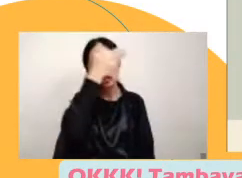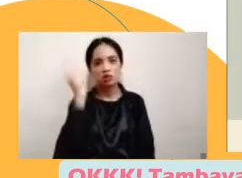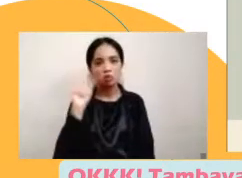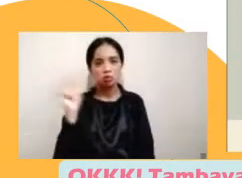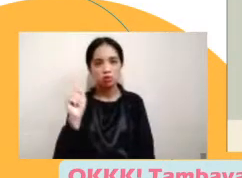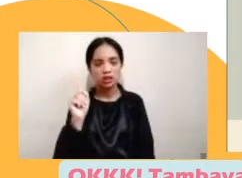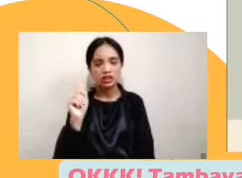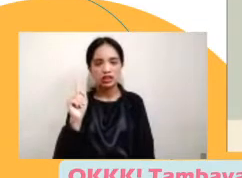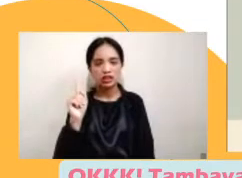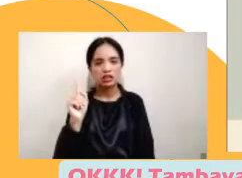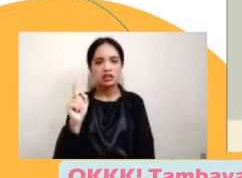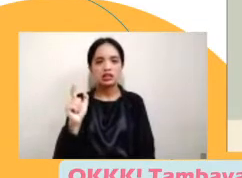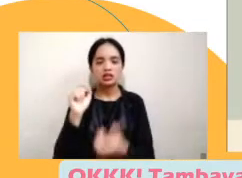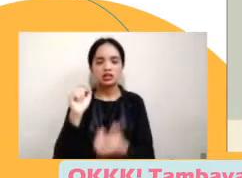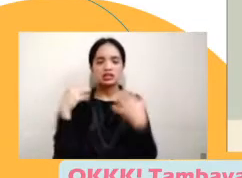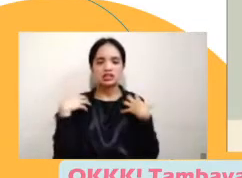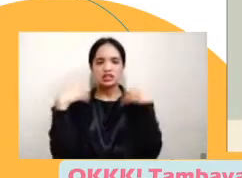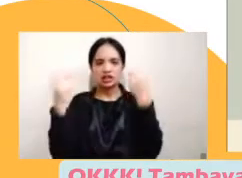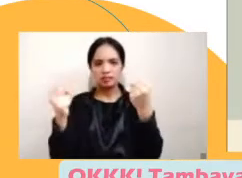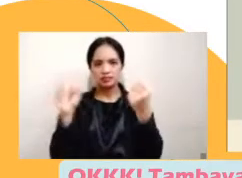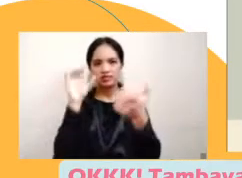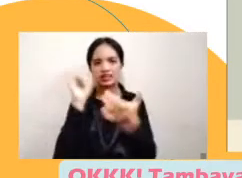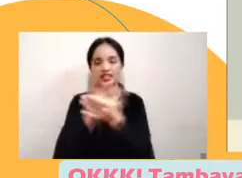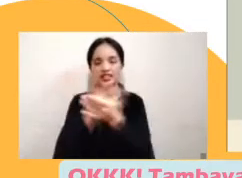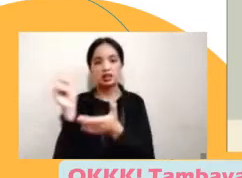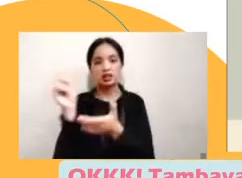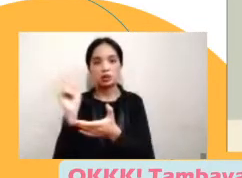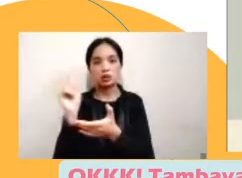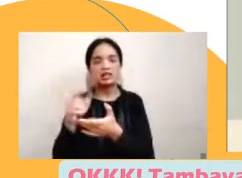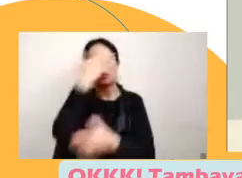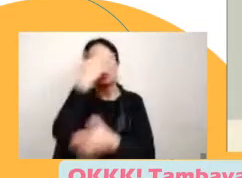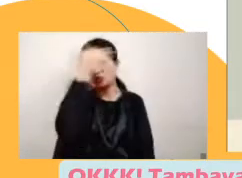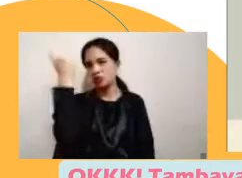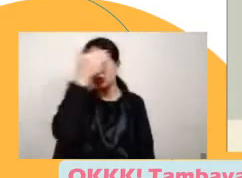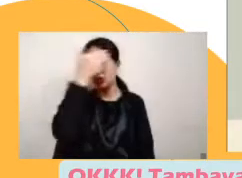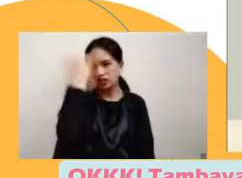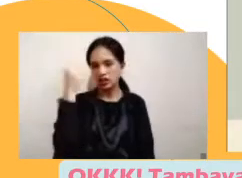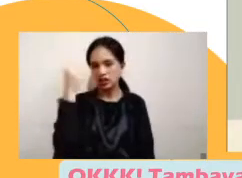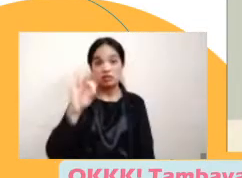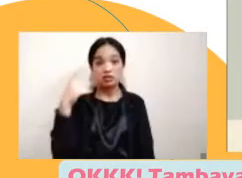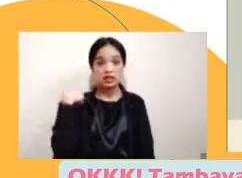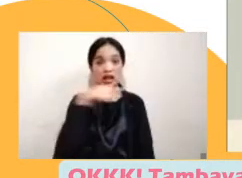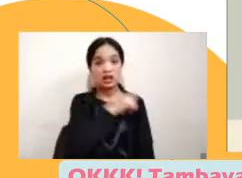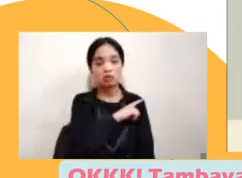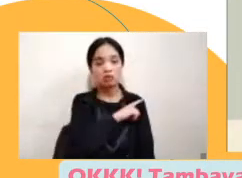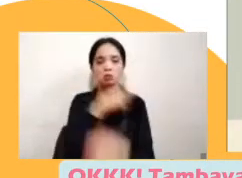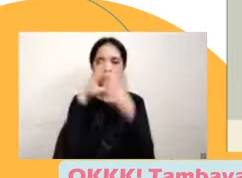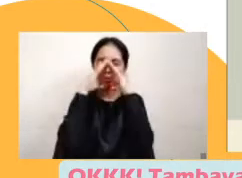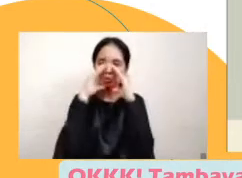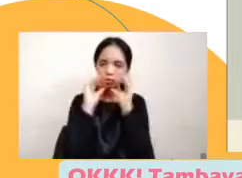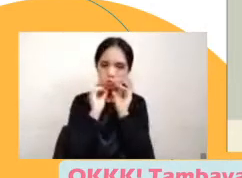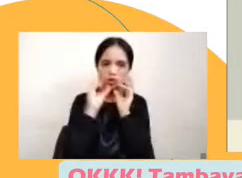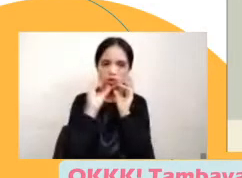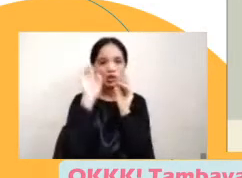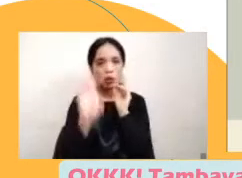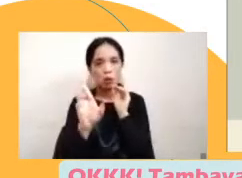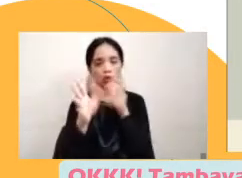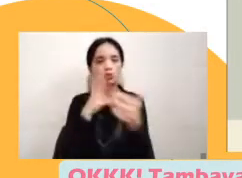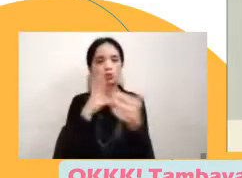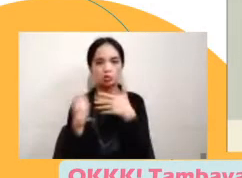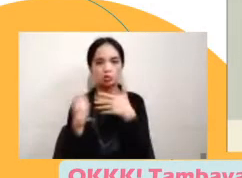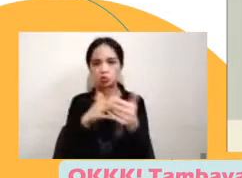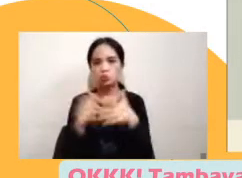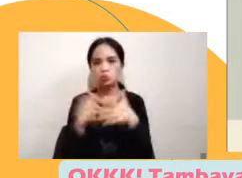na kalakasan, no, yung mga strengths natin nakakalimutan natin pag tayo ay nalulungkot o kaya nasa gitna ng